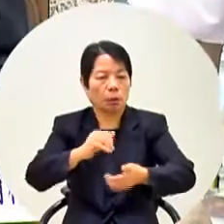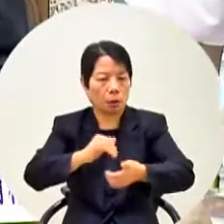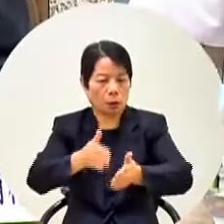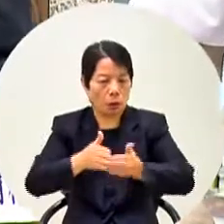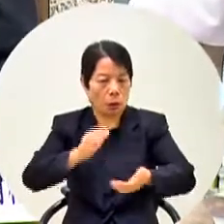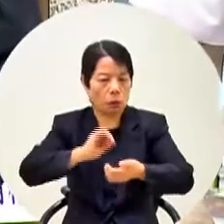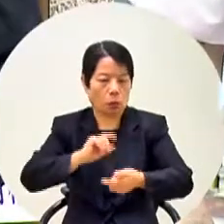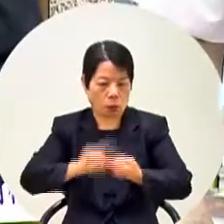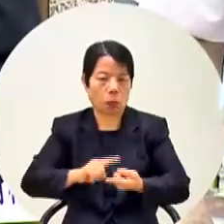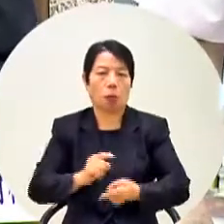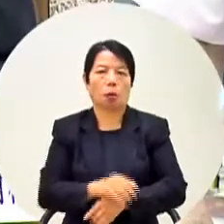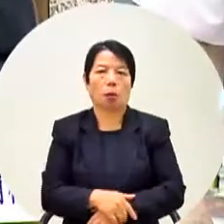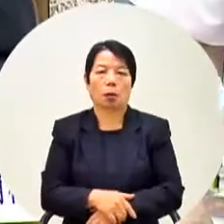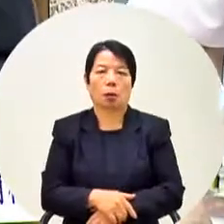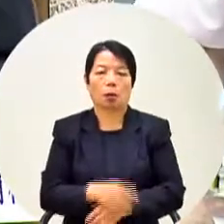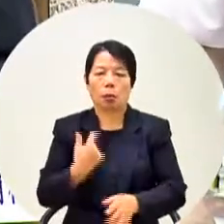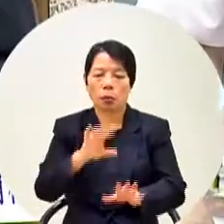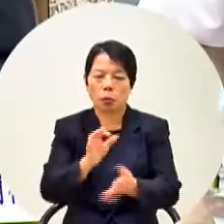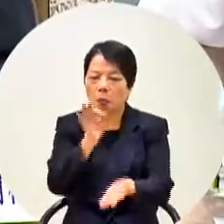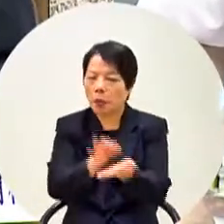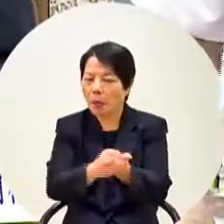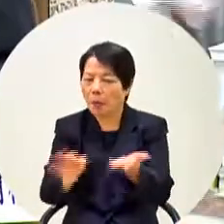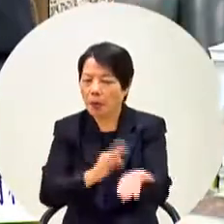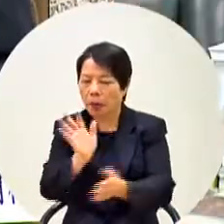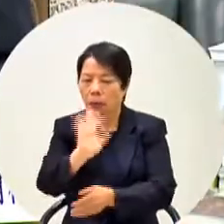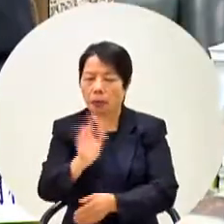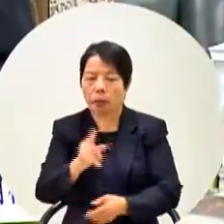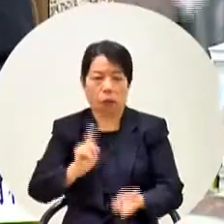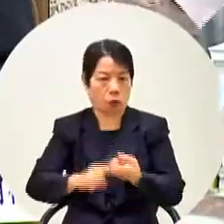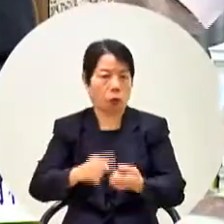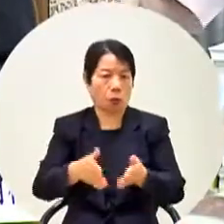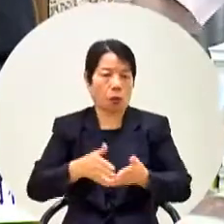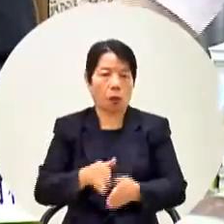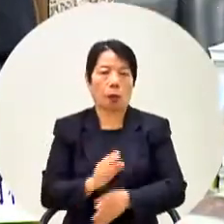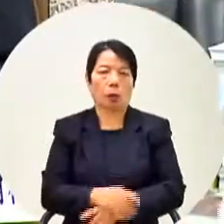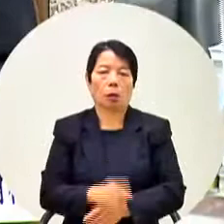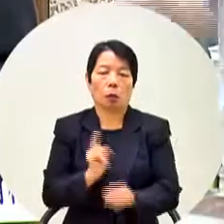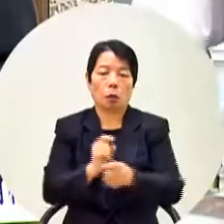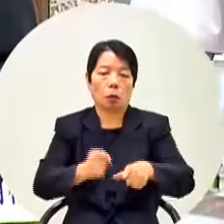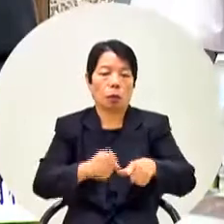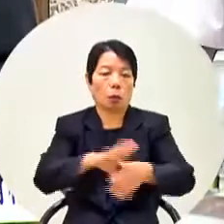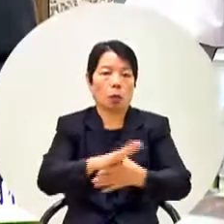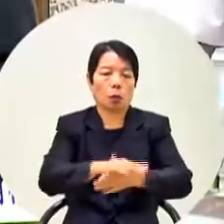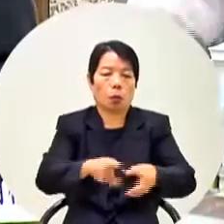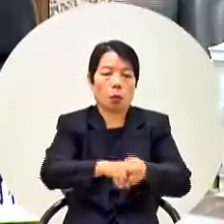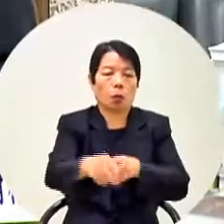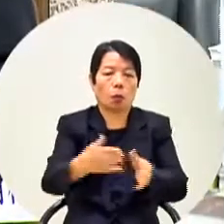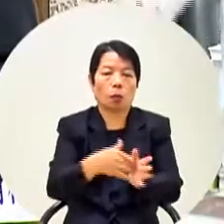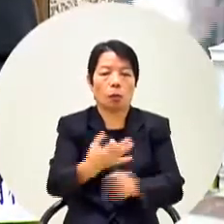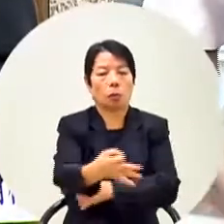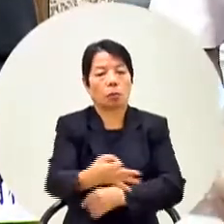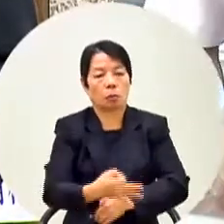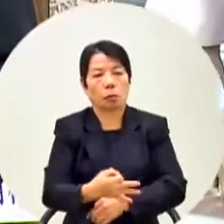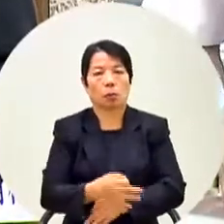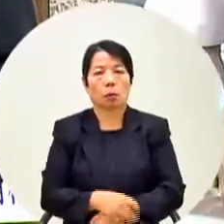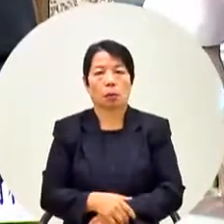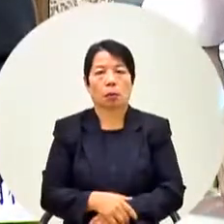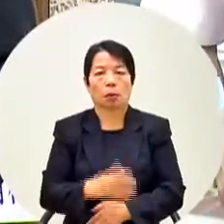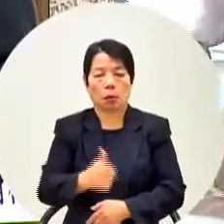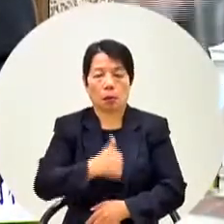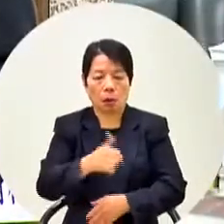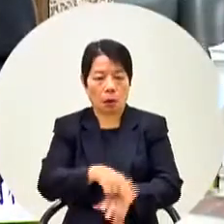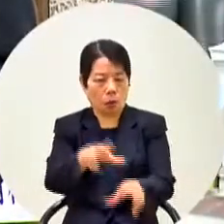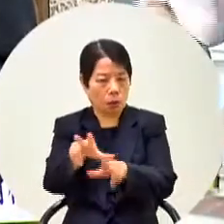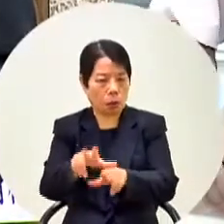我无叫恁贱卖，但是要合理啦。你茫像关门吹，一个缴款单给你。偌济你就是爱照偌济甲